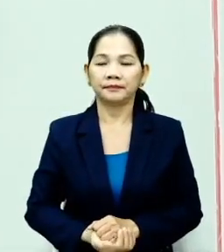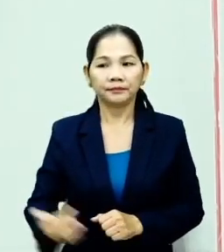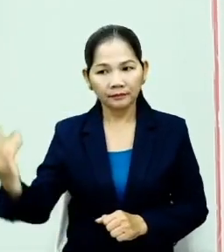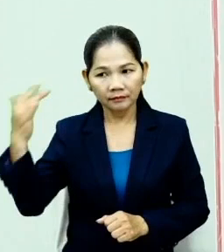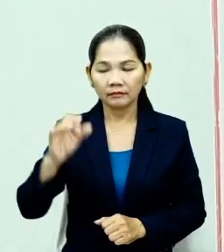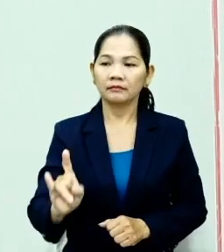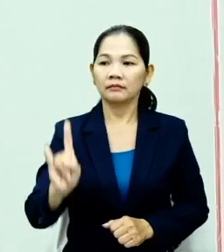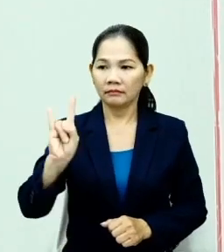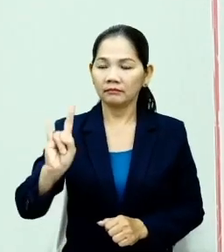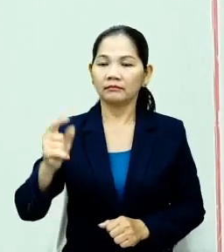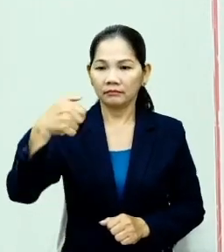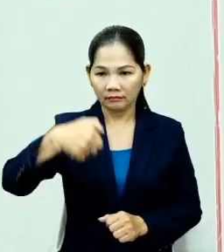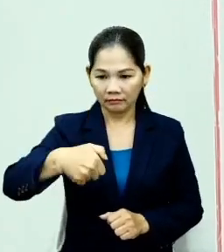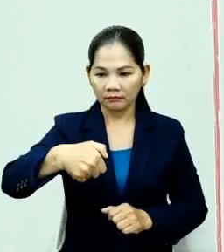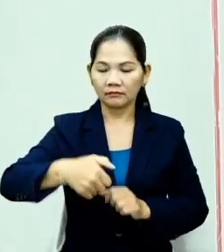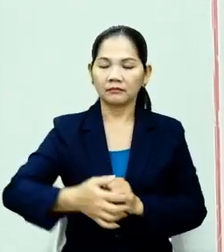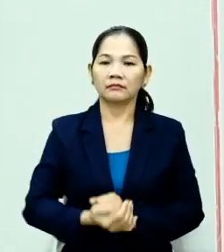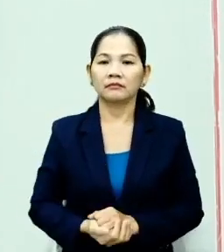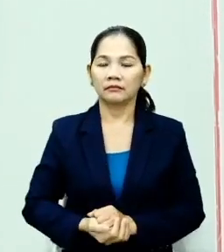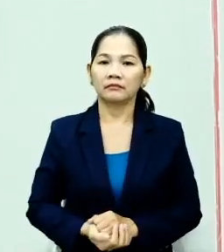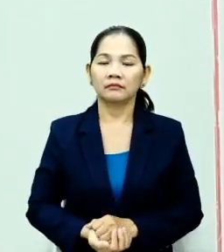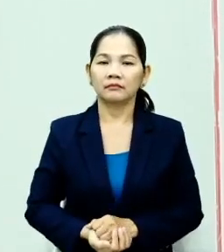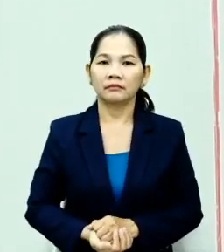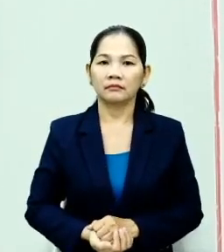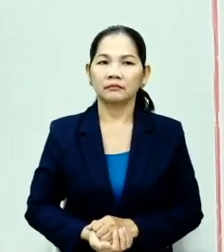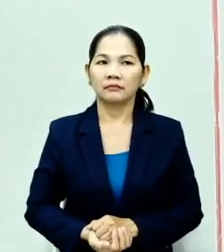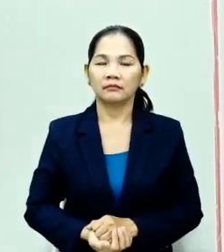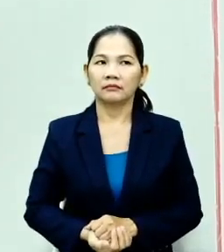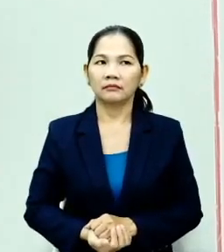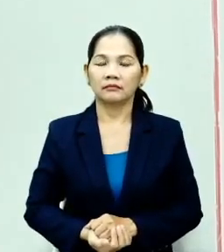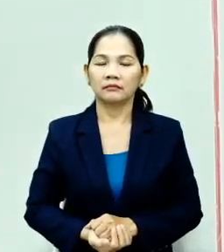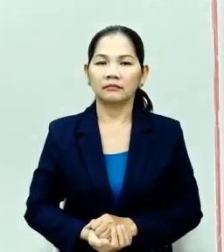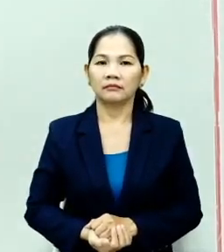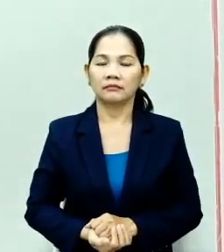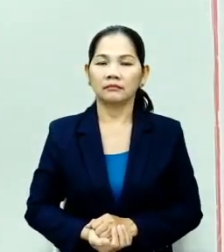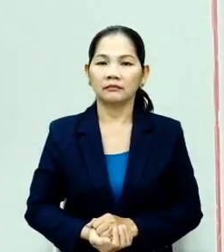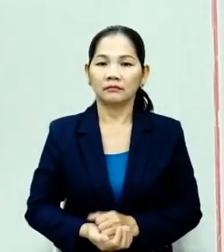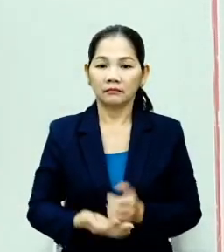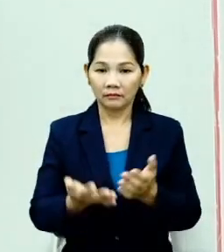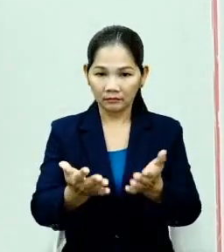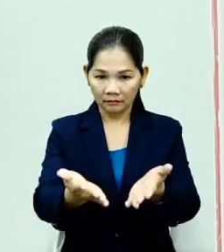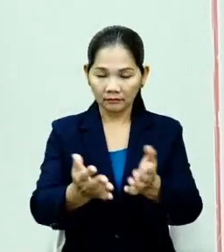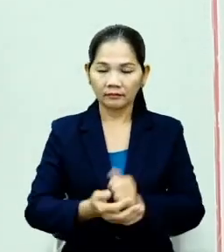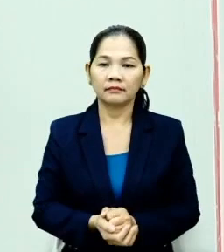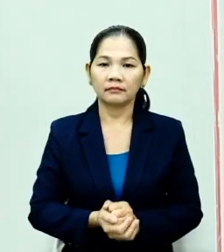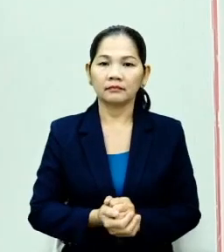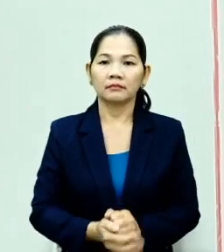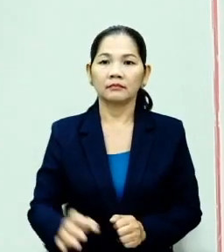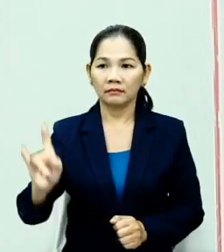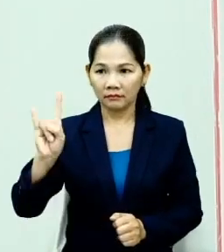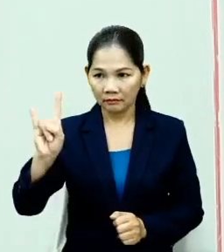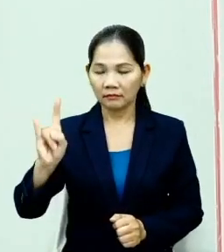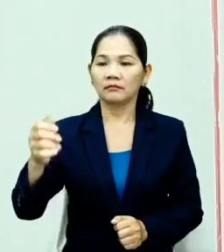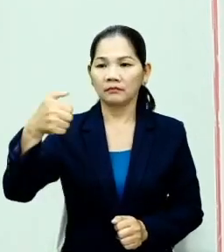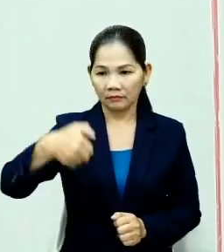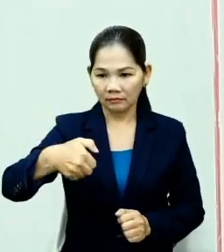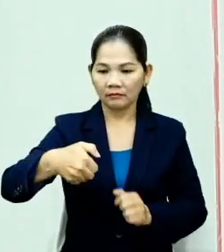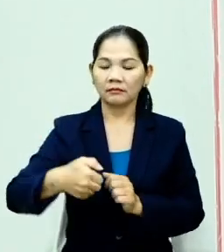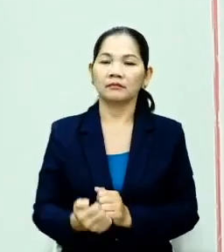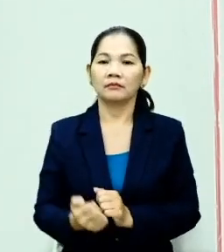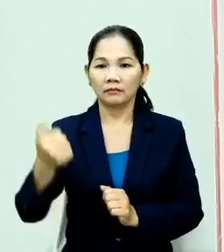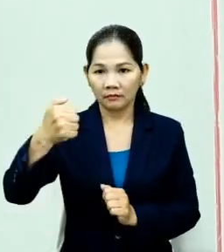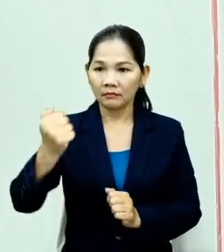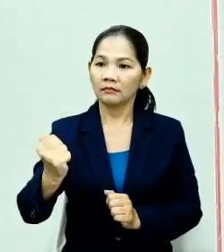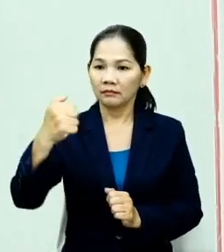số mình nổ. Chà, con bằng lửa số cho mùi nhạc rũ mình